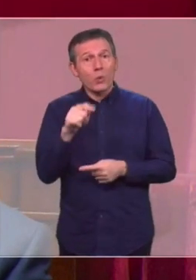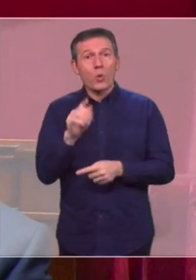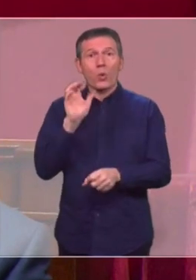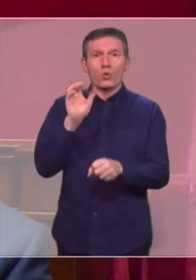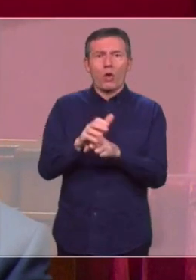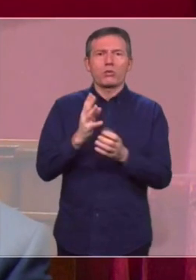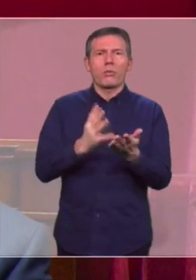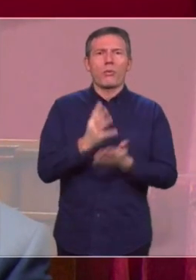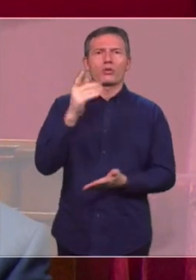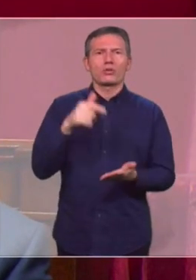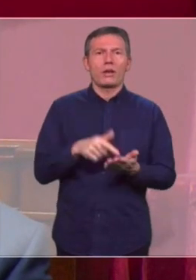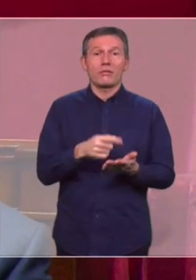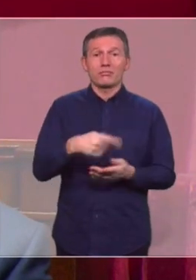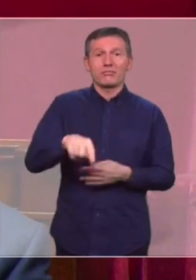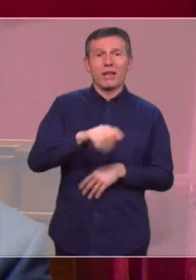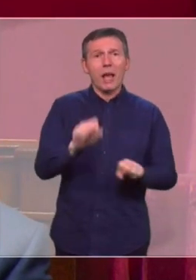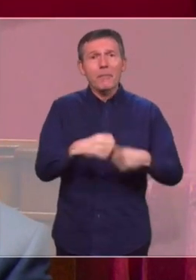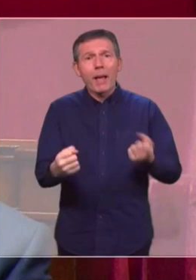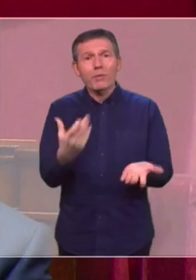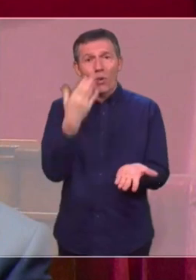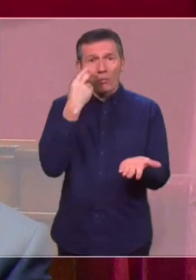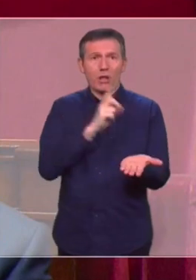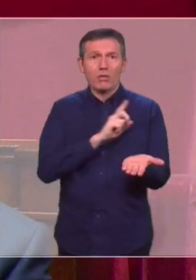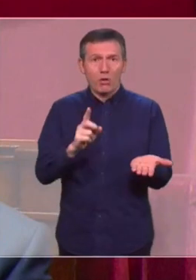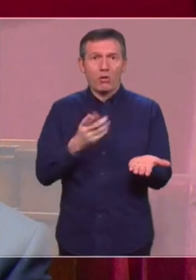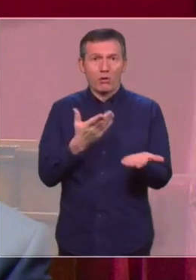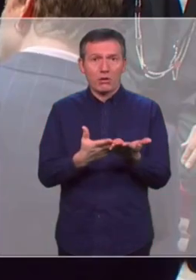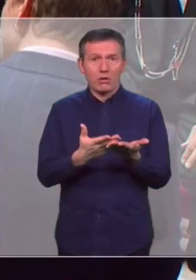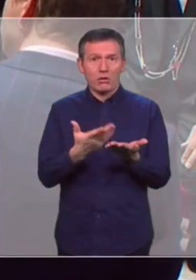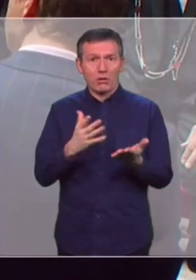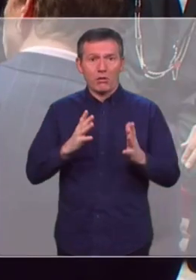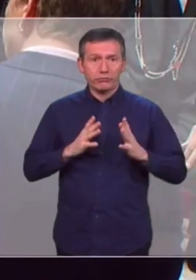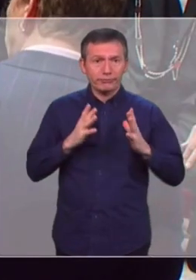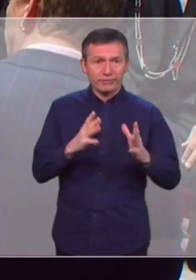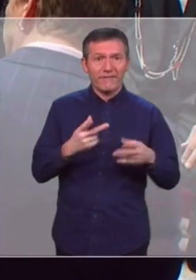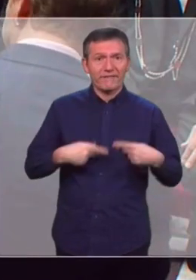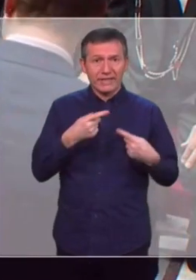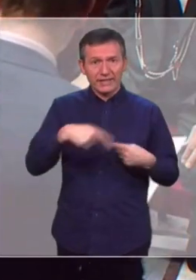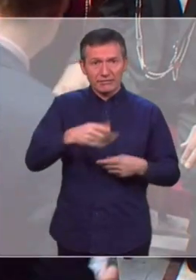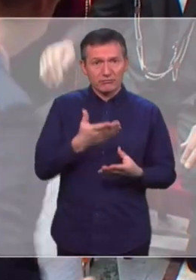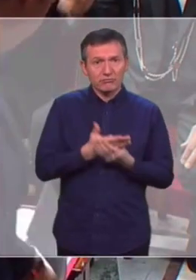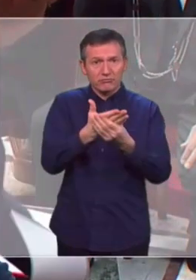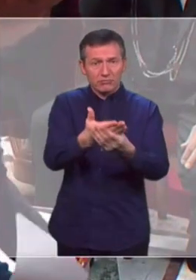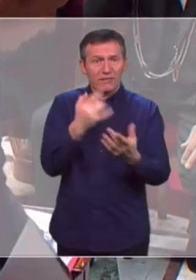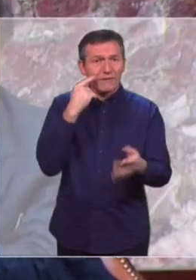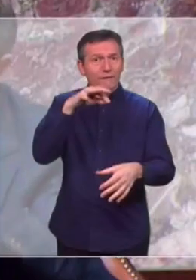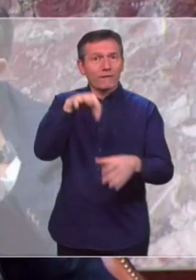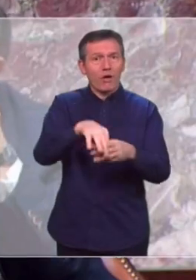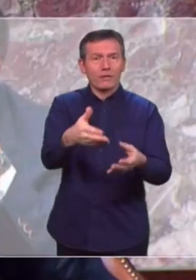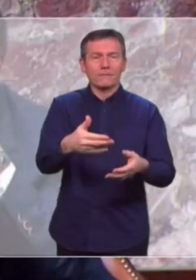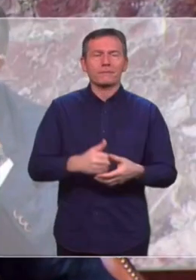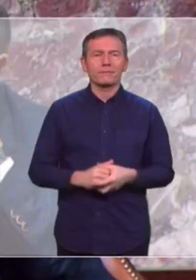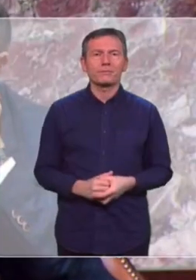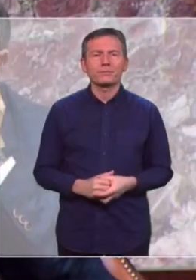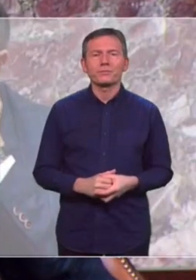ne dites pas qu'ils ne sont pas capables de comprendre. Ce projet engage leur vie. Mettez-le entre leurs mains. Merci, monsieur le député. La parole.